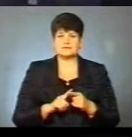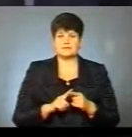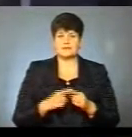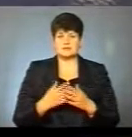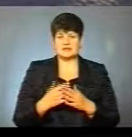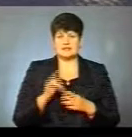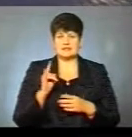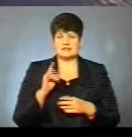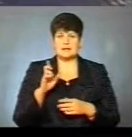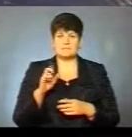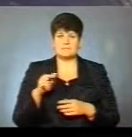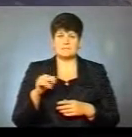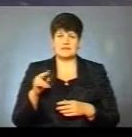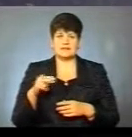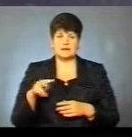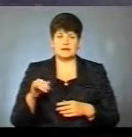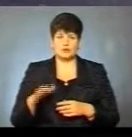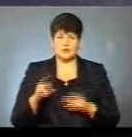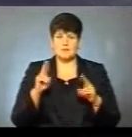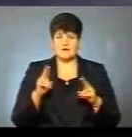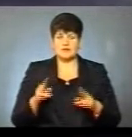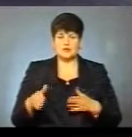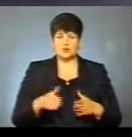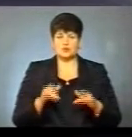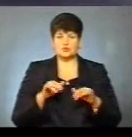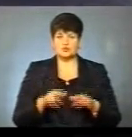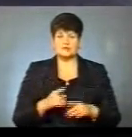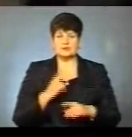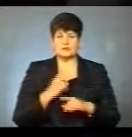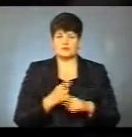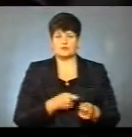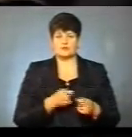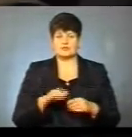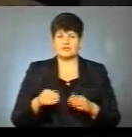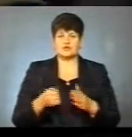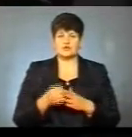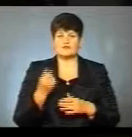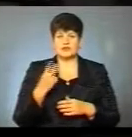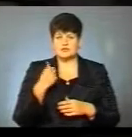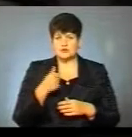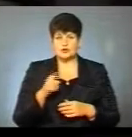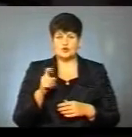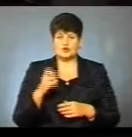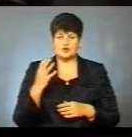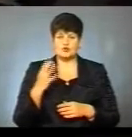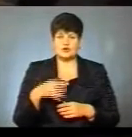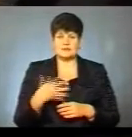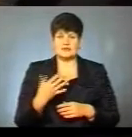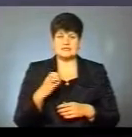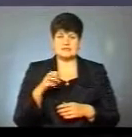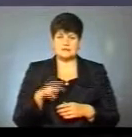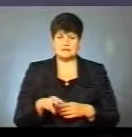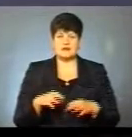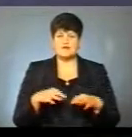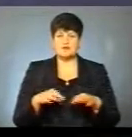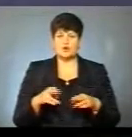дитина підліток. Правила дорожнього руху забороняють перевозити дітей віком до 12 років і зростом до 145 сантиметрів в авто